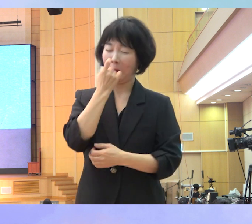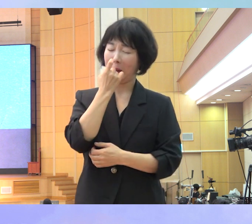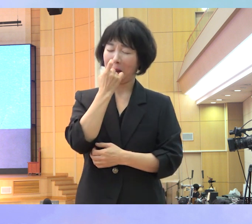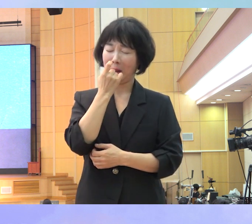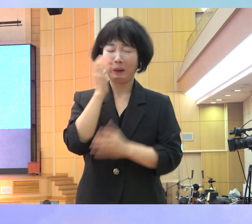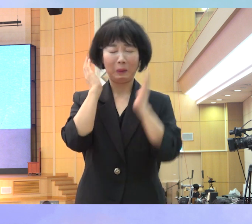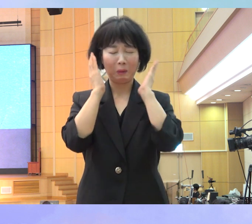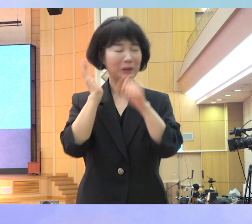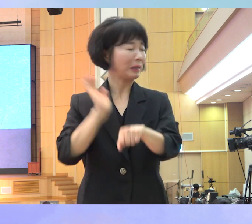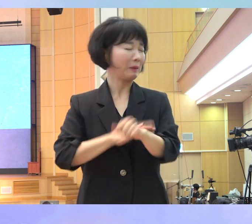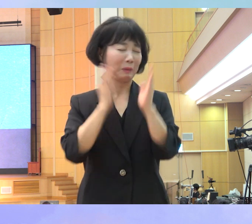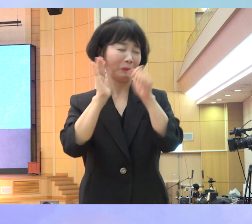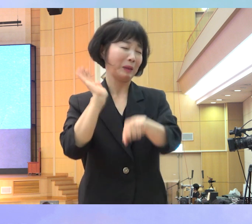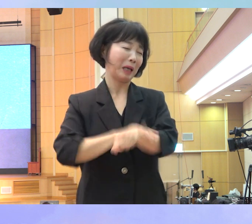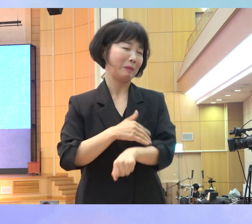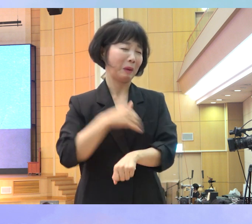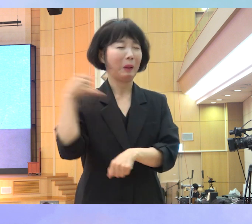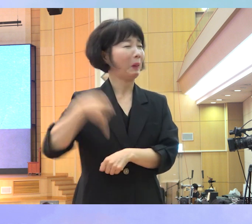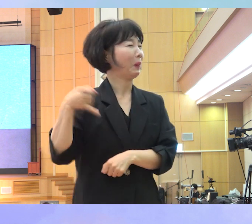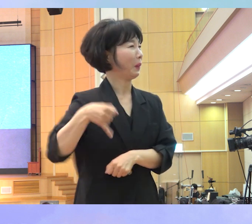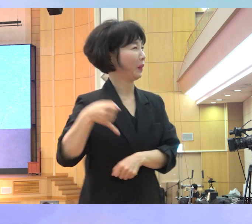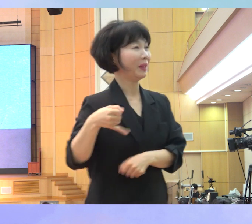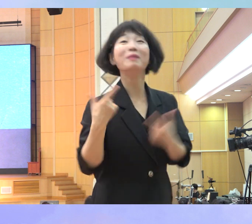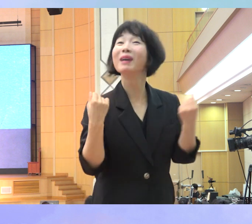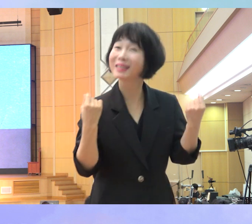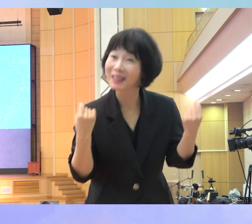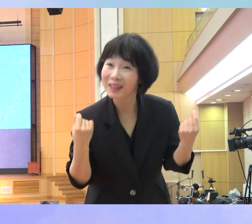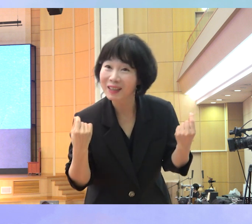진실의 재채기가 나오지 않습니까?